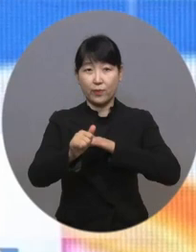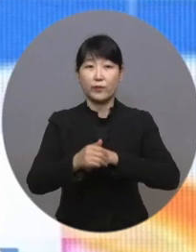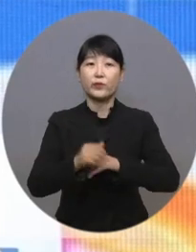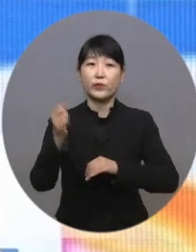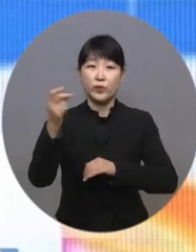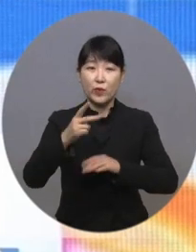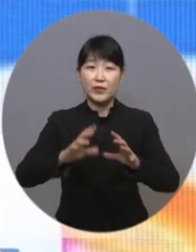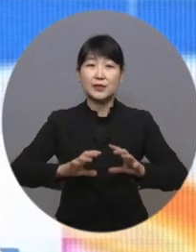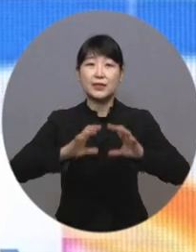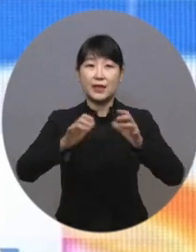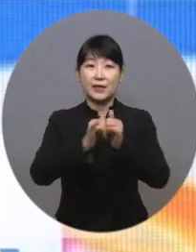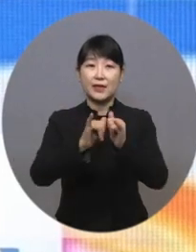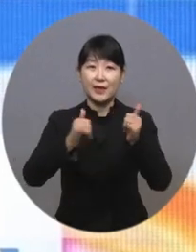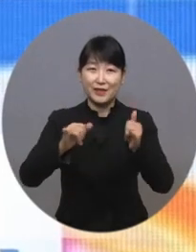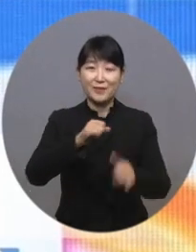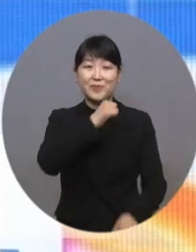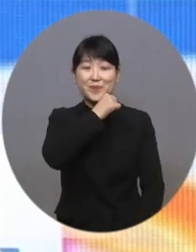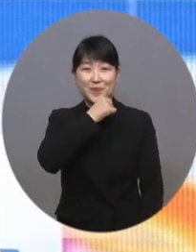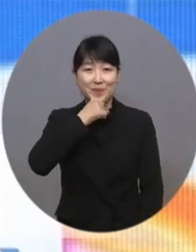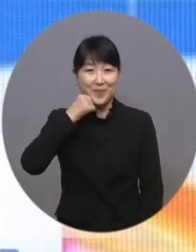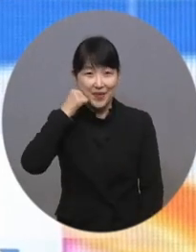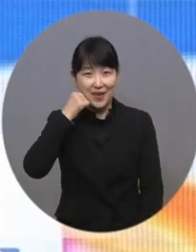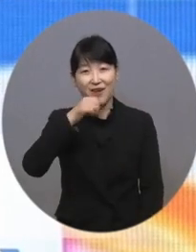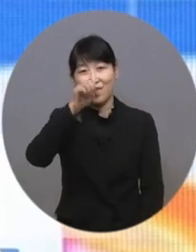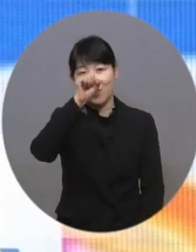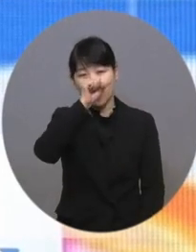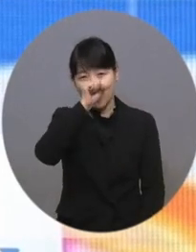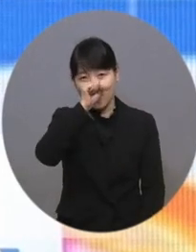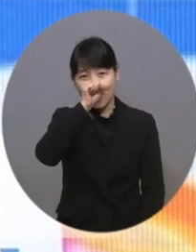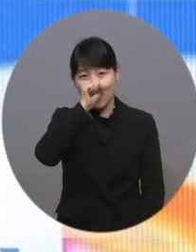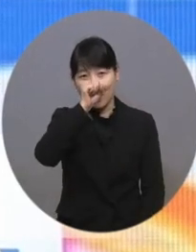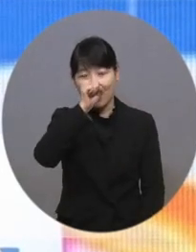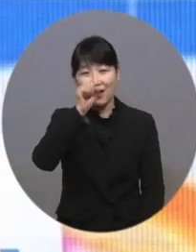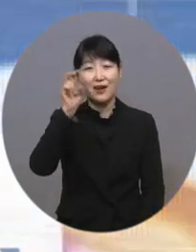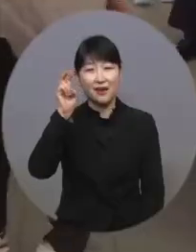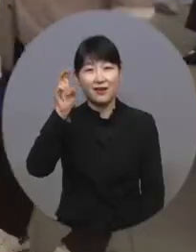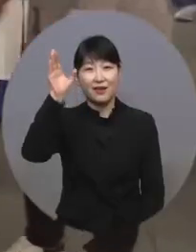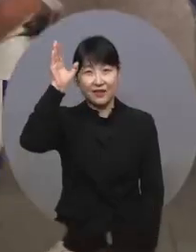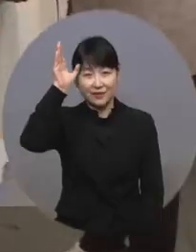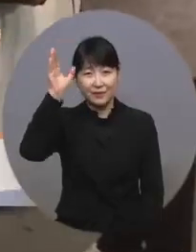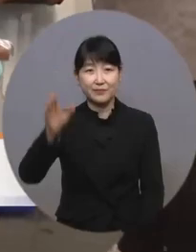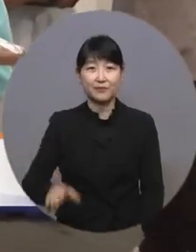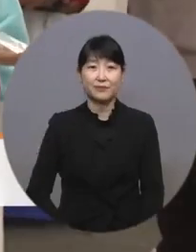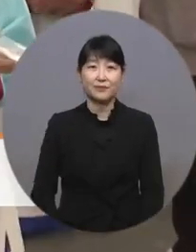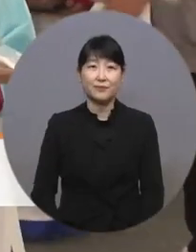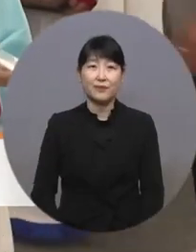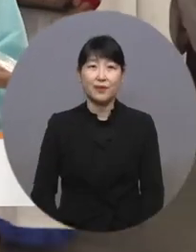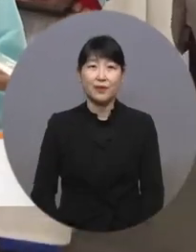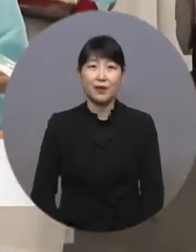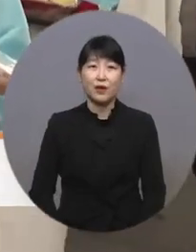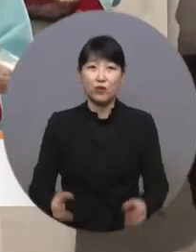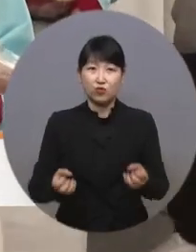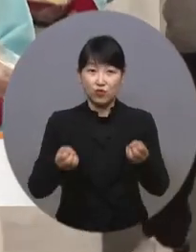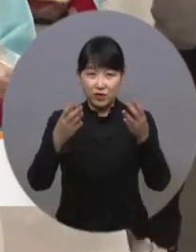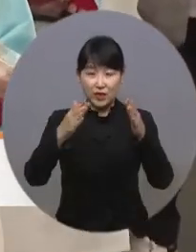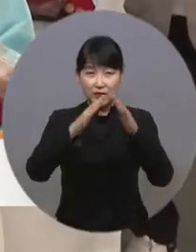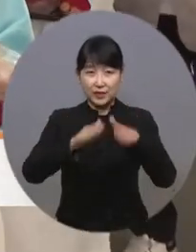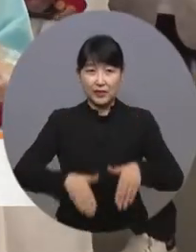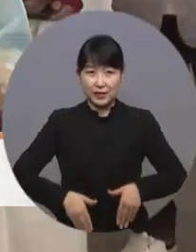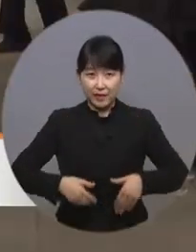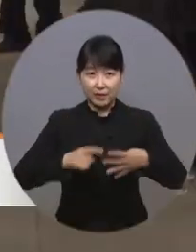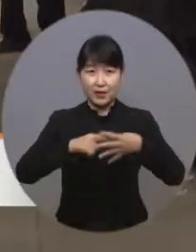세계인의 입맛을 사로잡게 사로잡게 되길 기대합니다 전남의 사계절